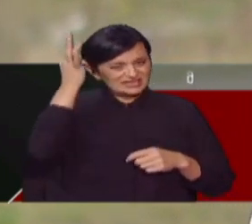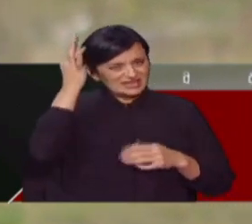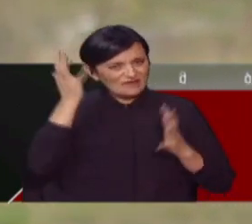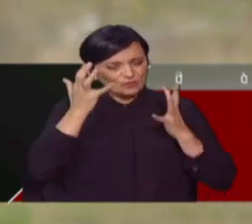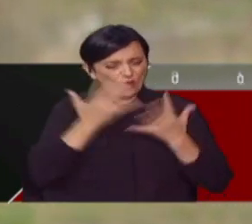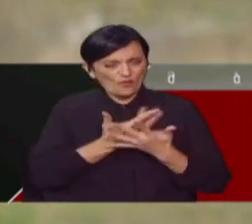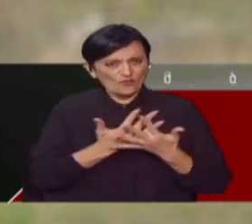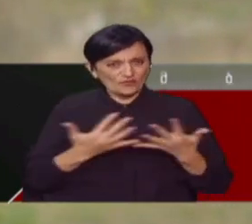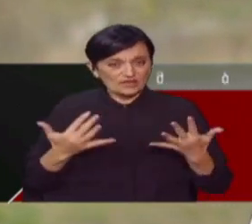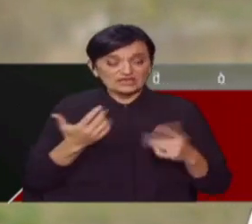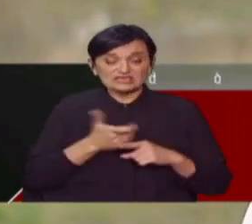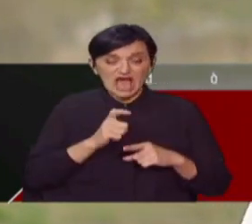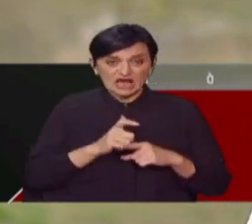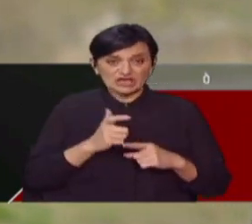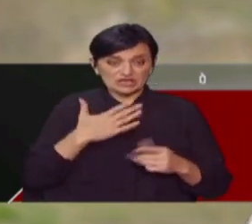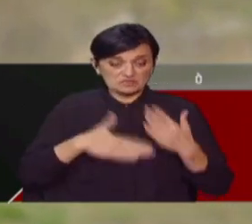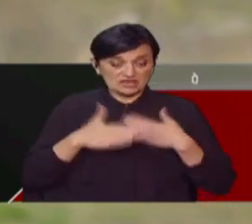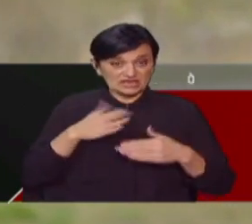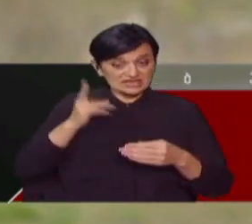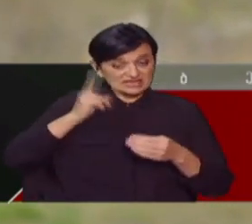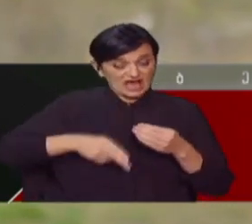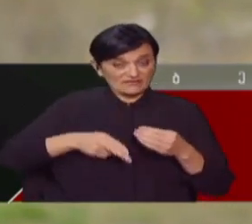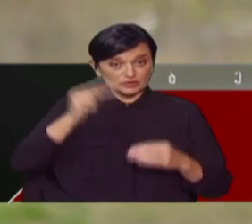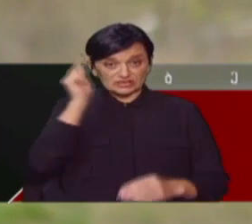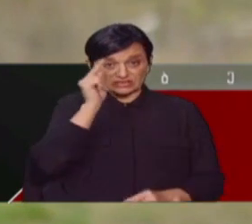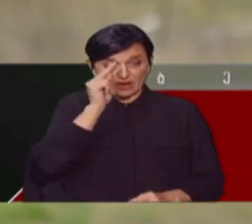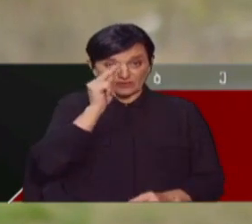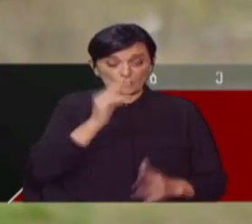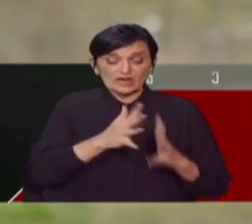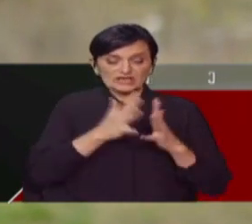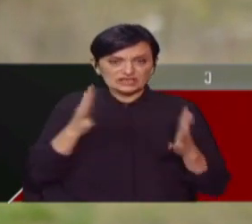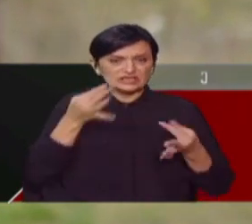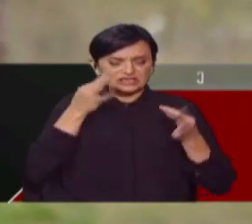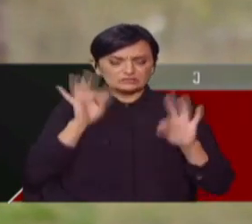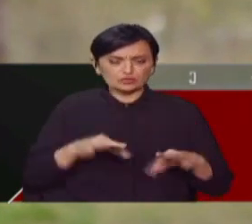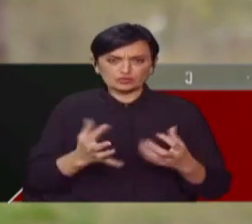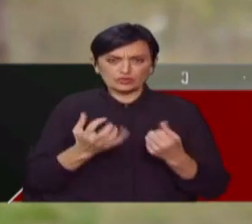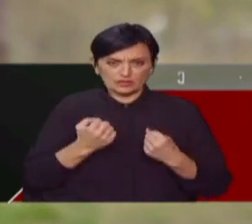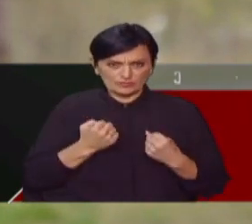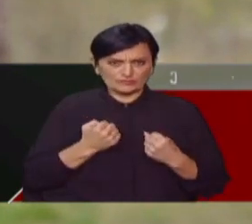ასე შემდეგ. ძალიან მიხარია დავასრულეთ ეს სწავლება, დიდი გამოცდილება მივიღეთ, საკმაოდ